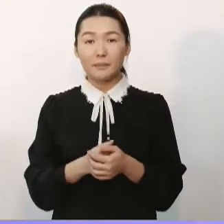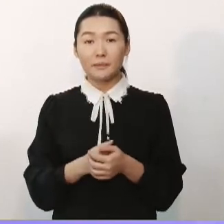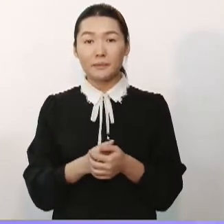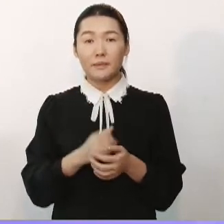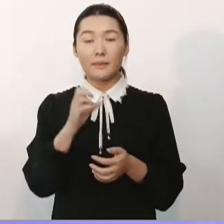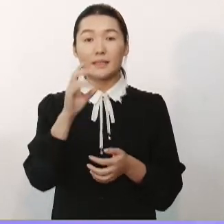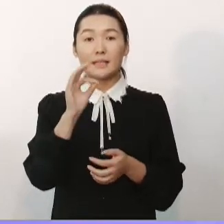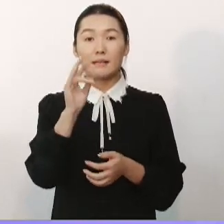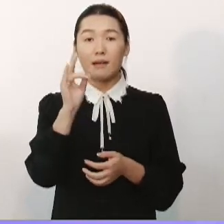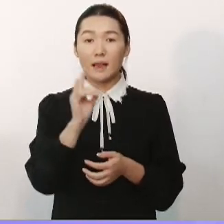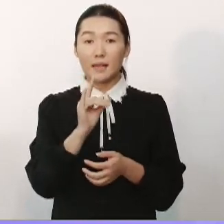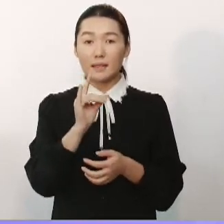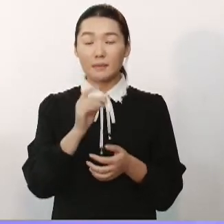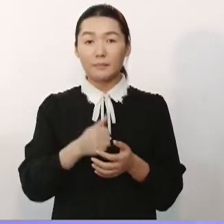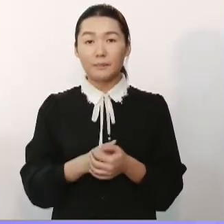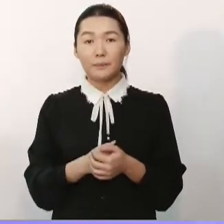слоны,